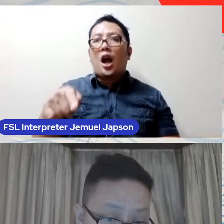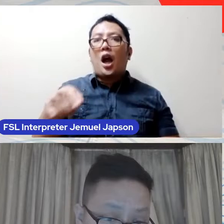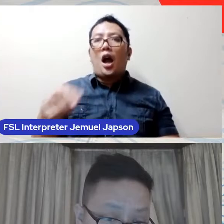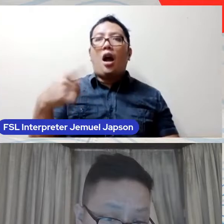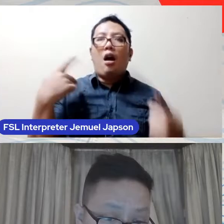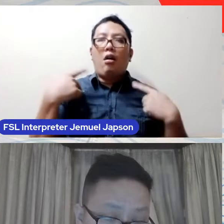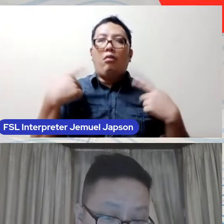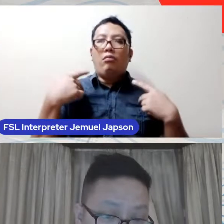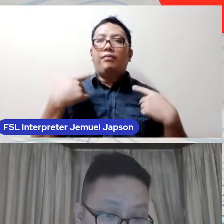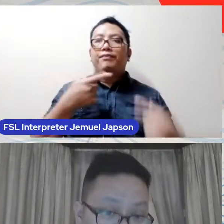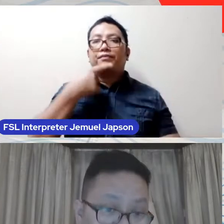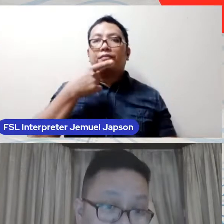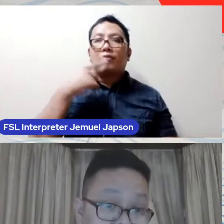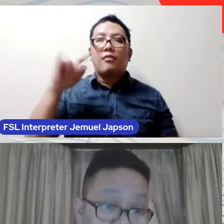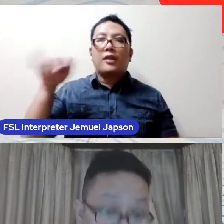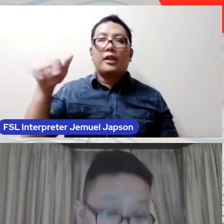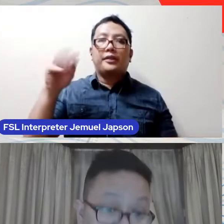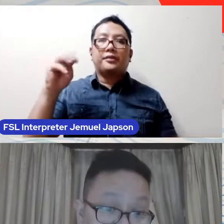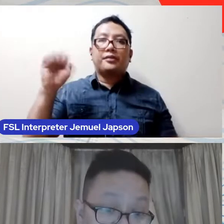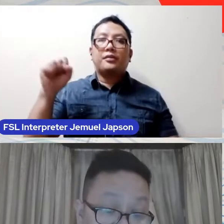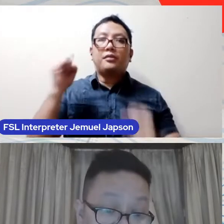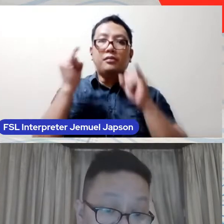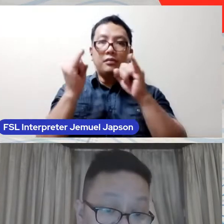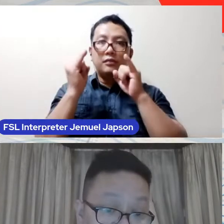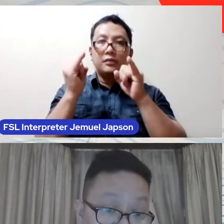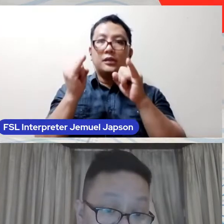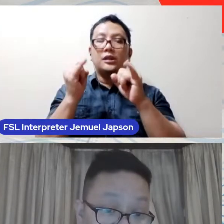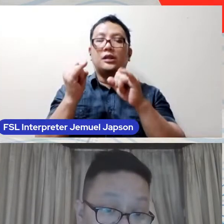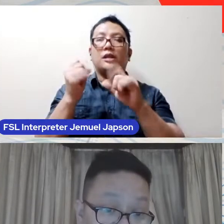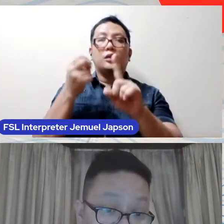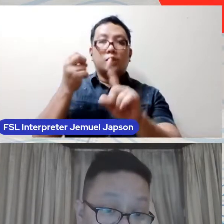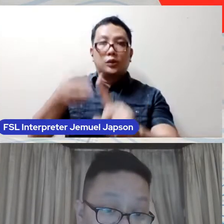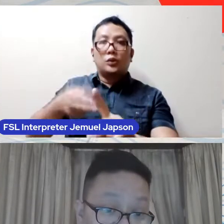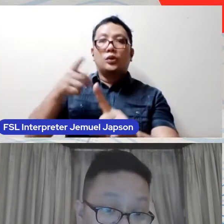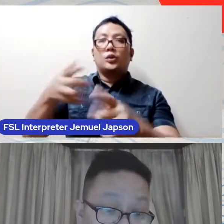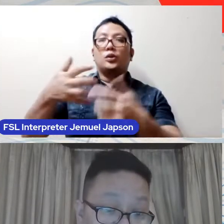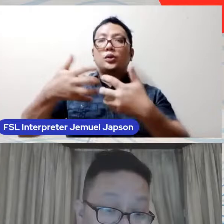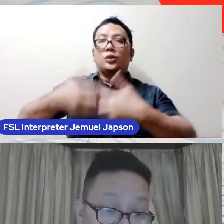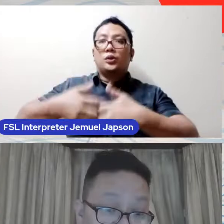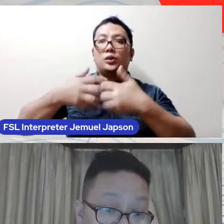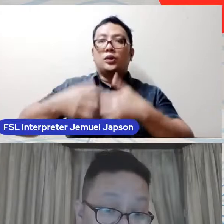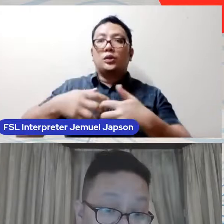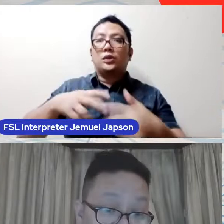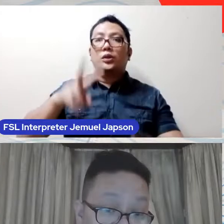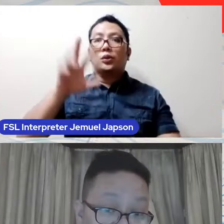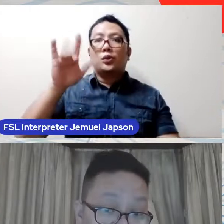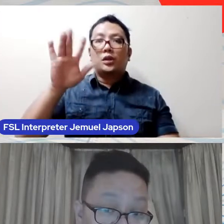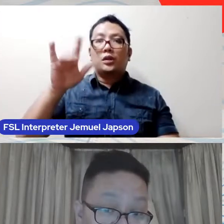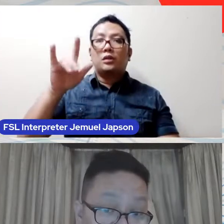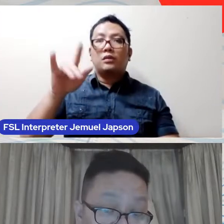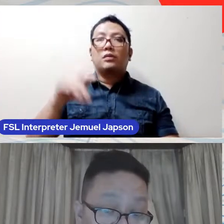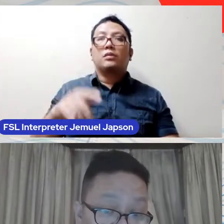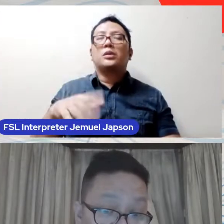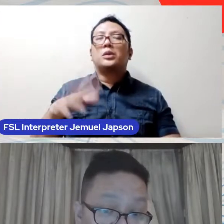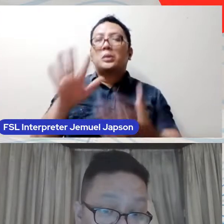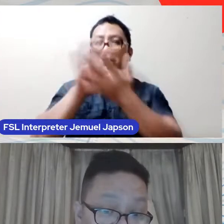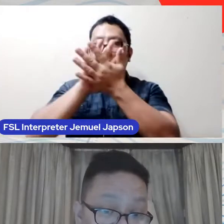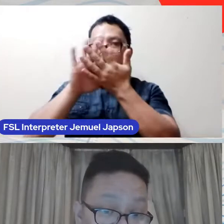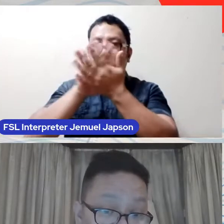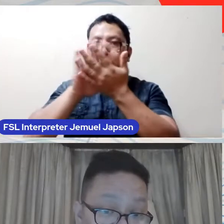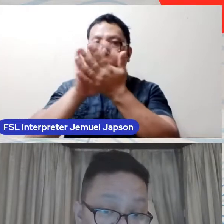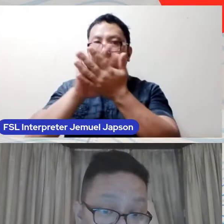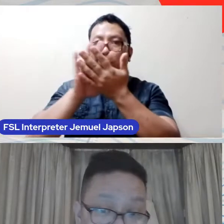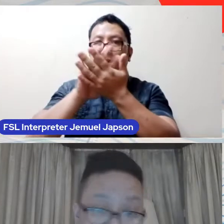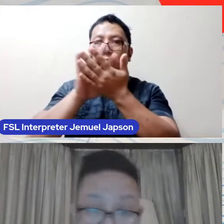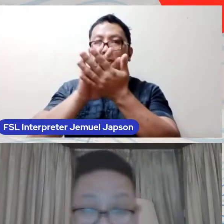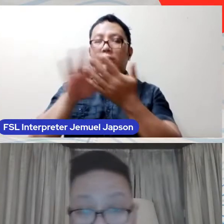kanina ni Director James na instructions or commands dun sa machine, yung 25% threshold. So, malabo yung mga balota na in